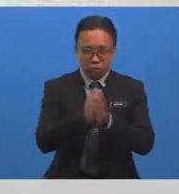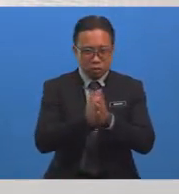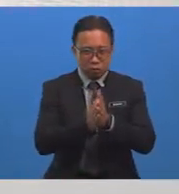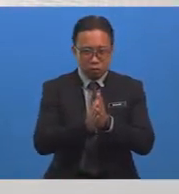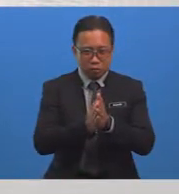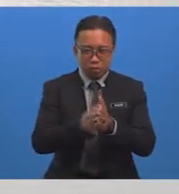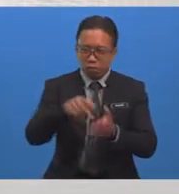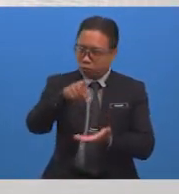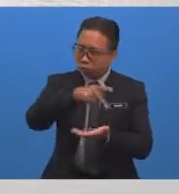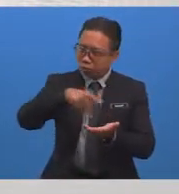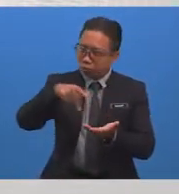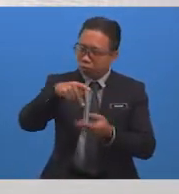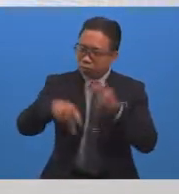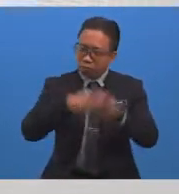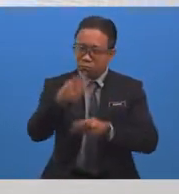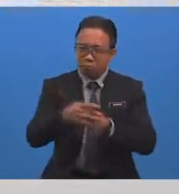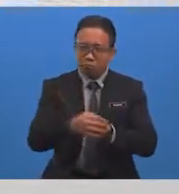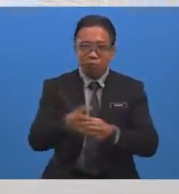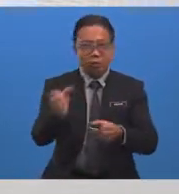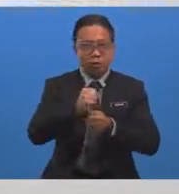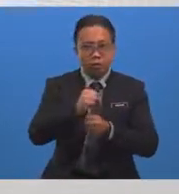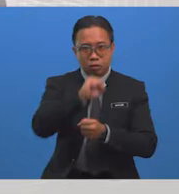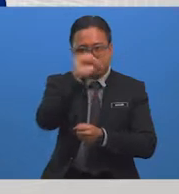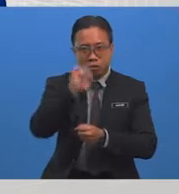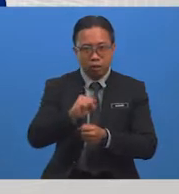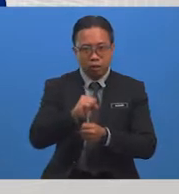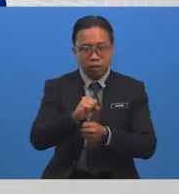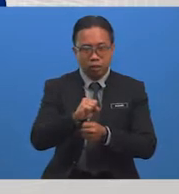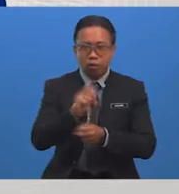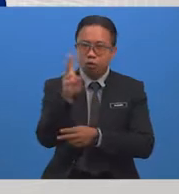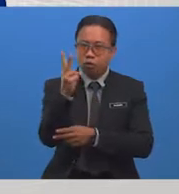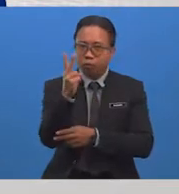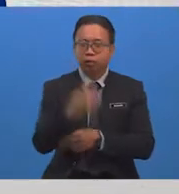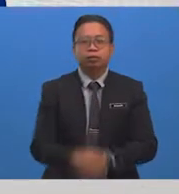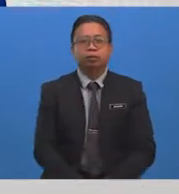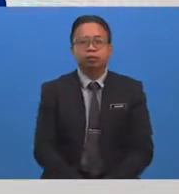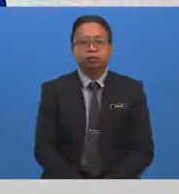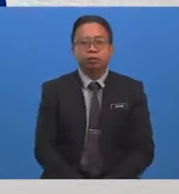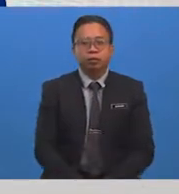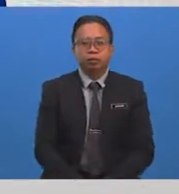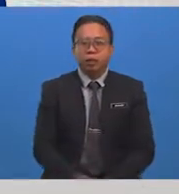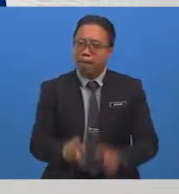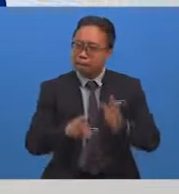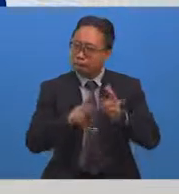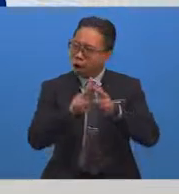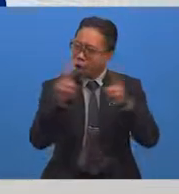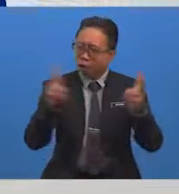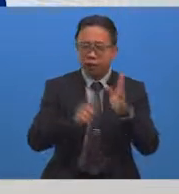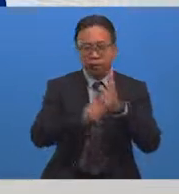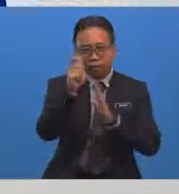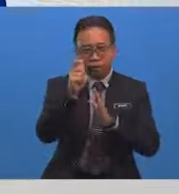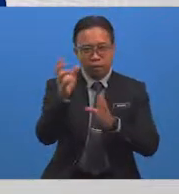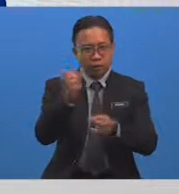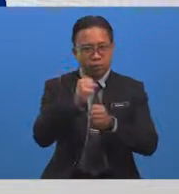pusing y kita dapat menembus solar 12 skornya paling tinggi sebanyak